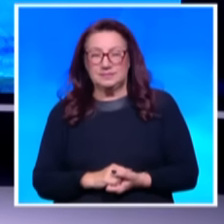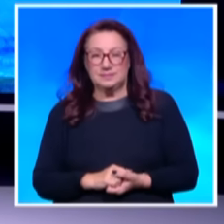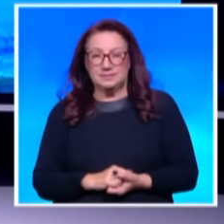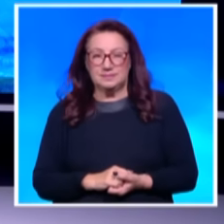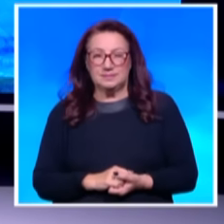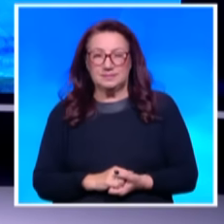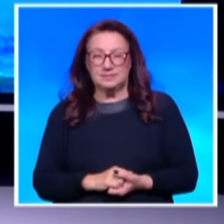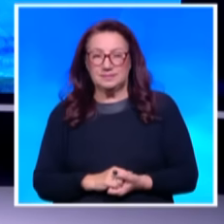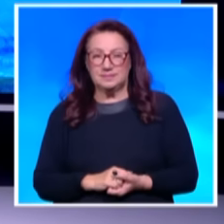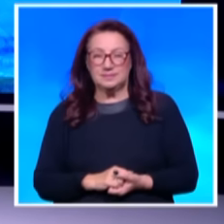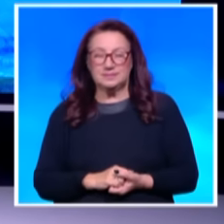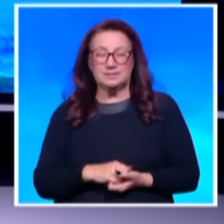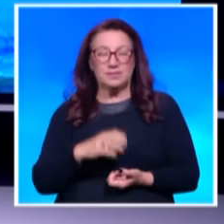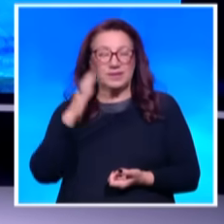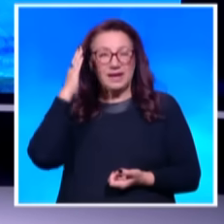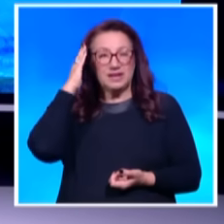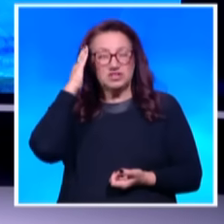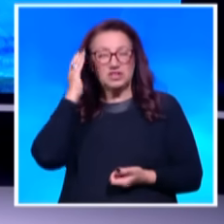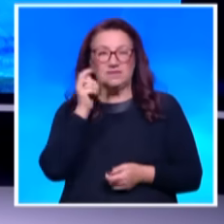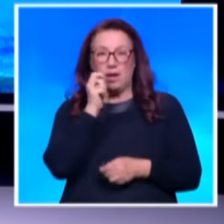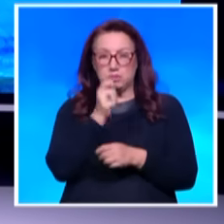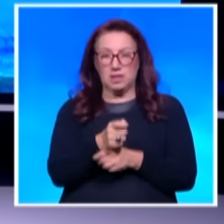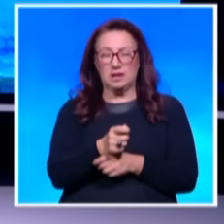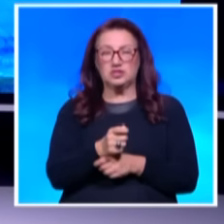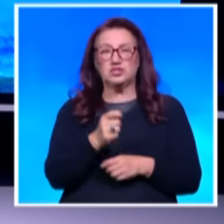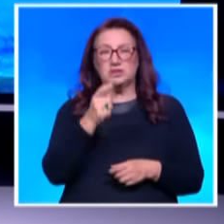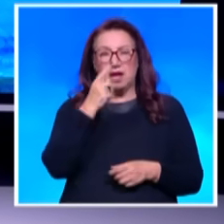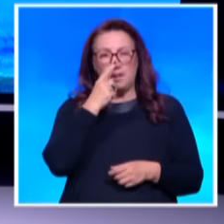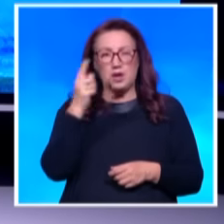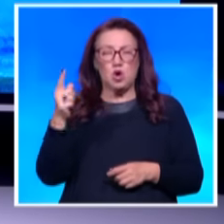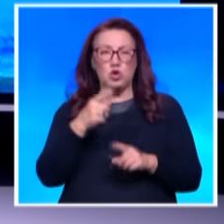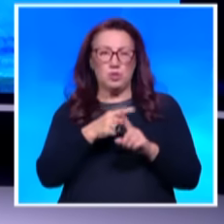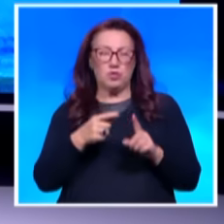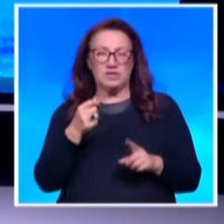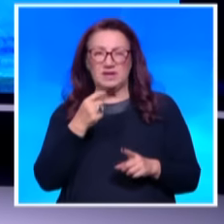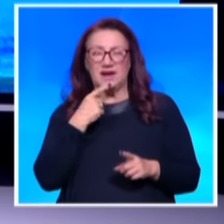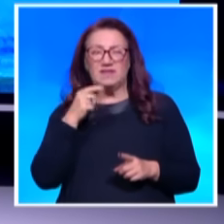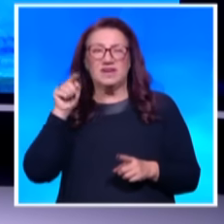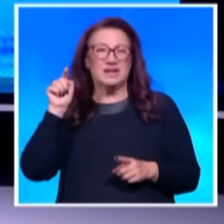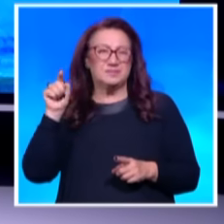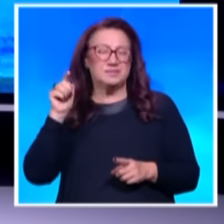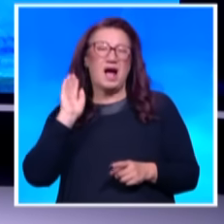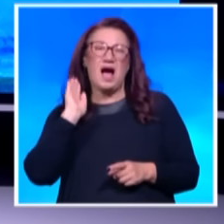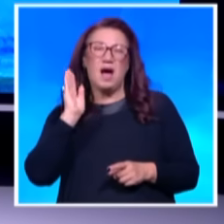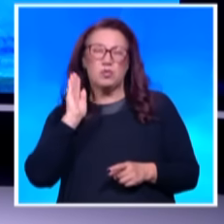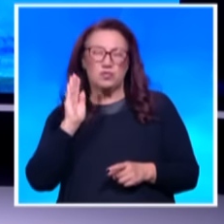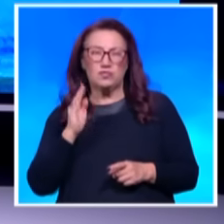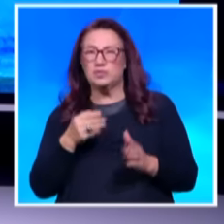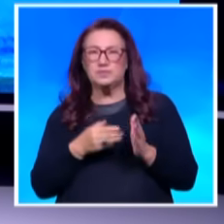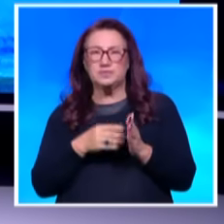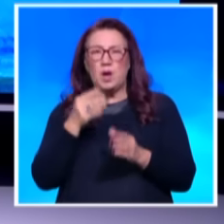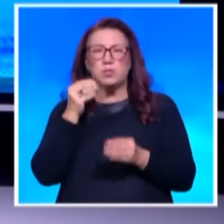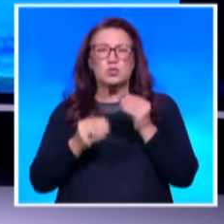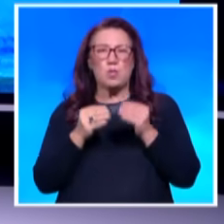Държавата дава 1,5 млн. лева, за да не остане Габрово настудено през зимата. Причината са проблеми с топлофикация, заради които хората